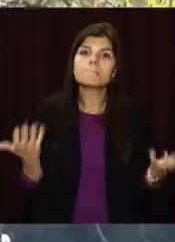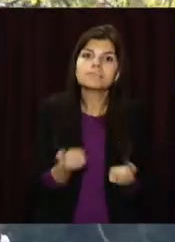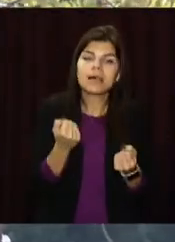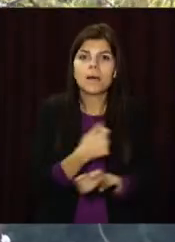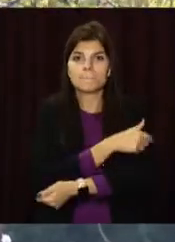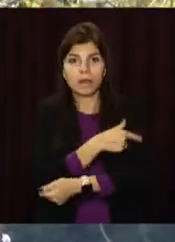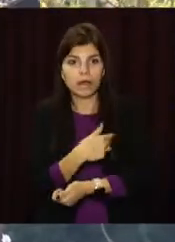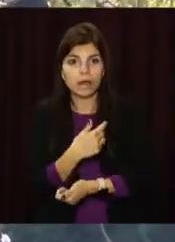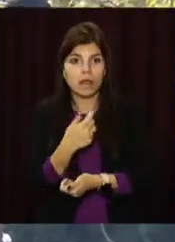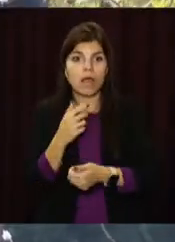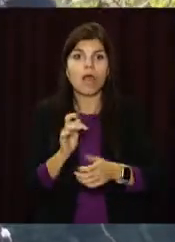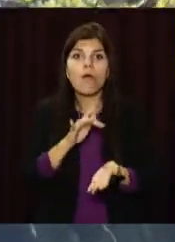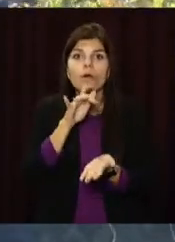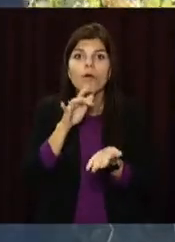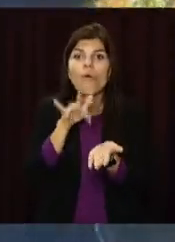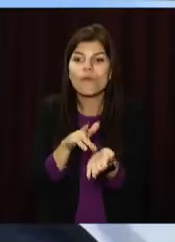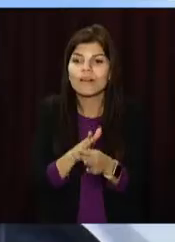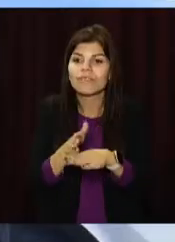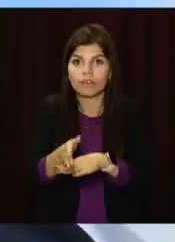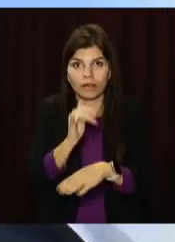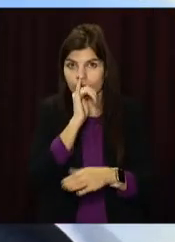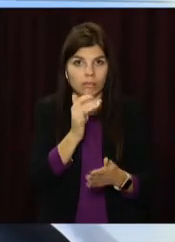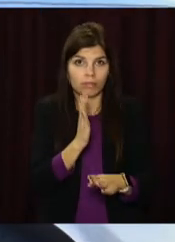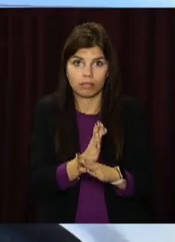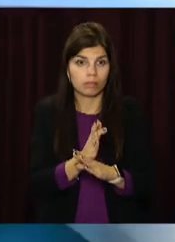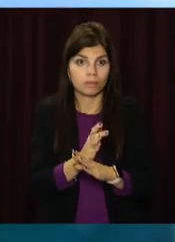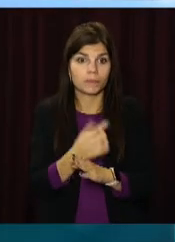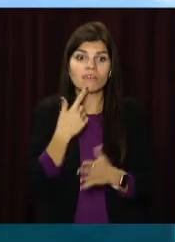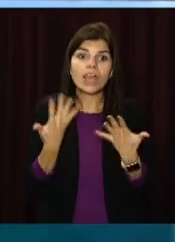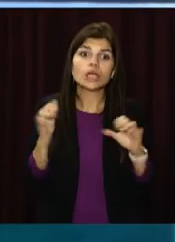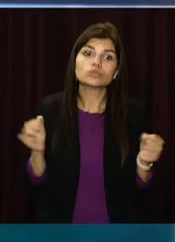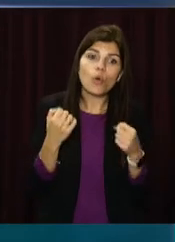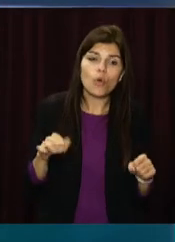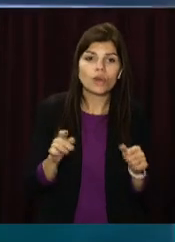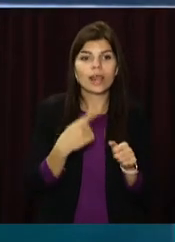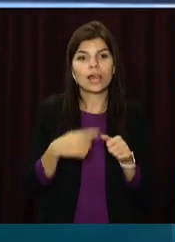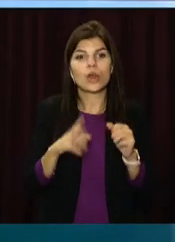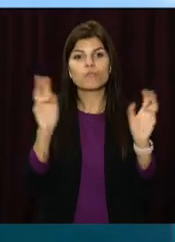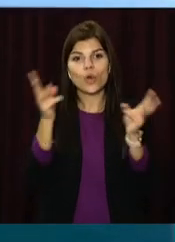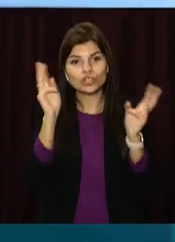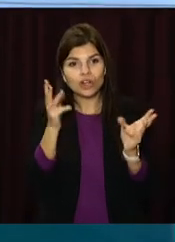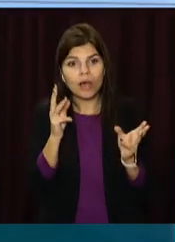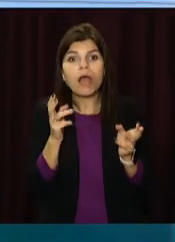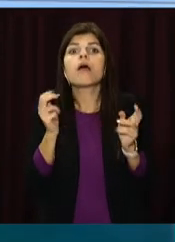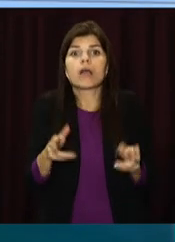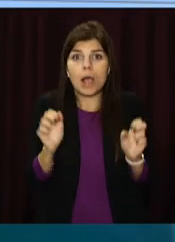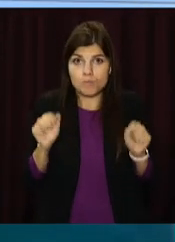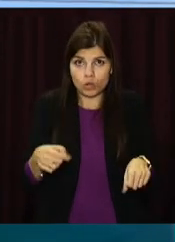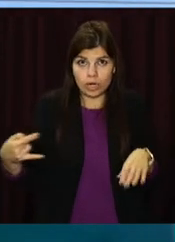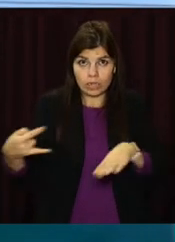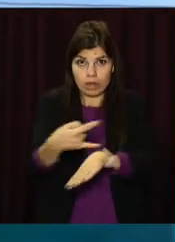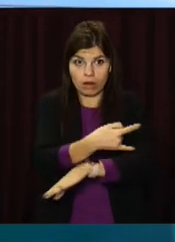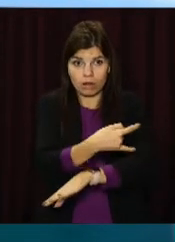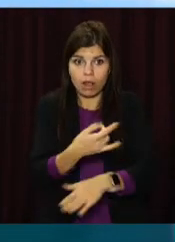Їм без супровідника до місця призначення ніяк. Якщо вдруг треба буде скора або там пожежна машина, як вона може проїхати?